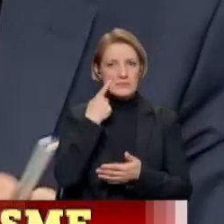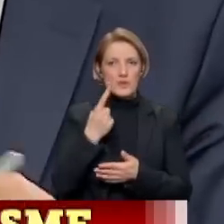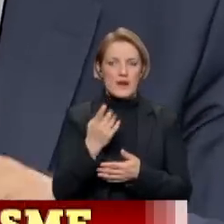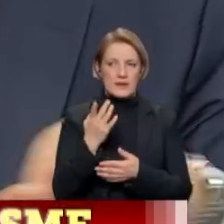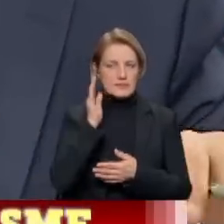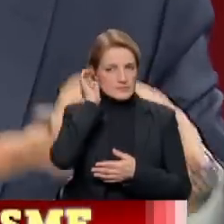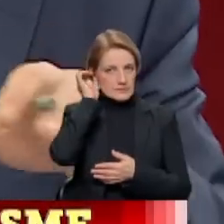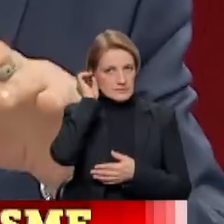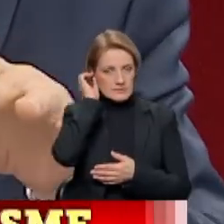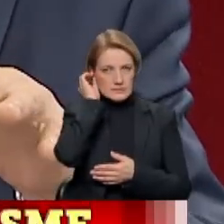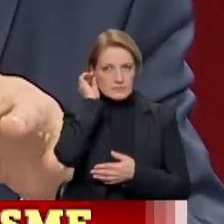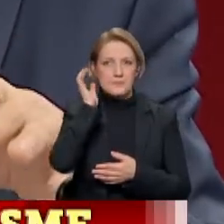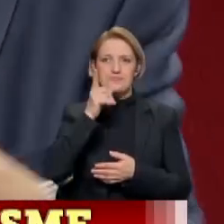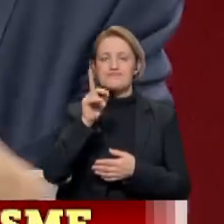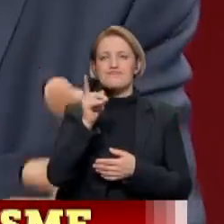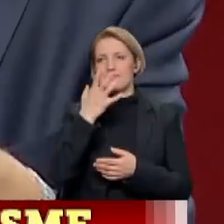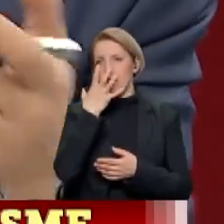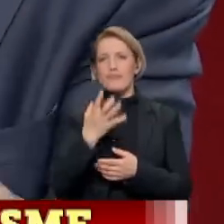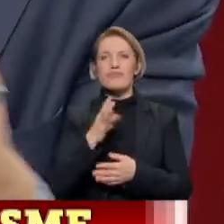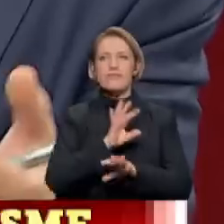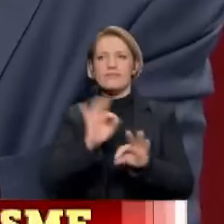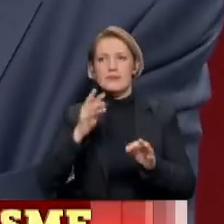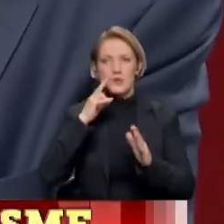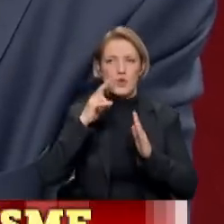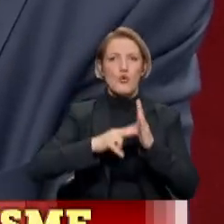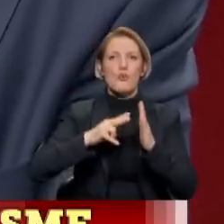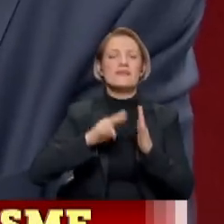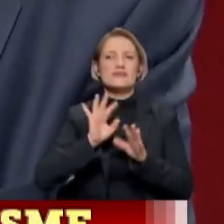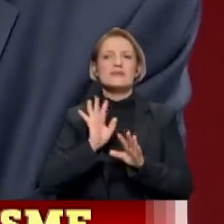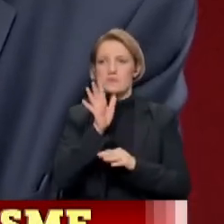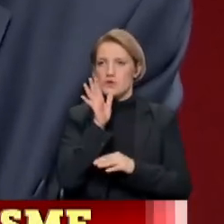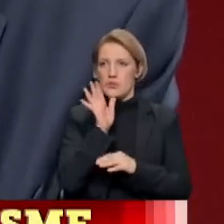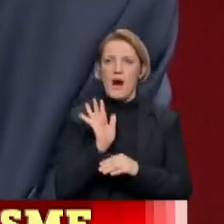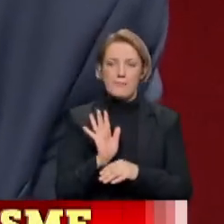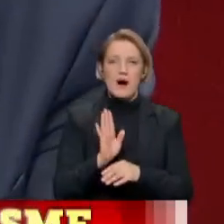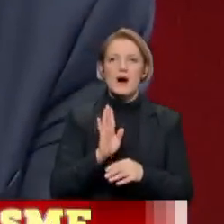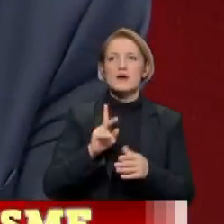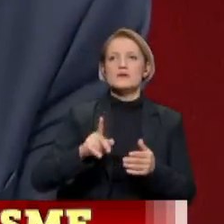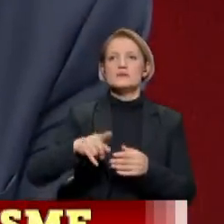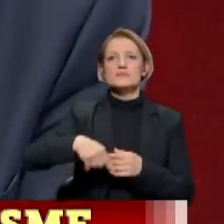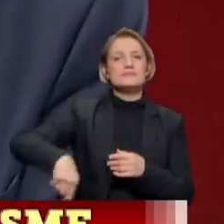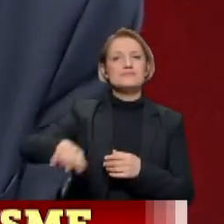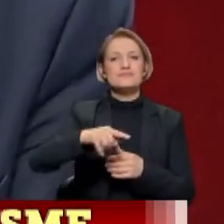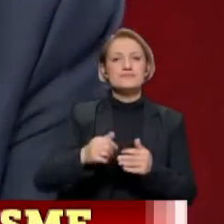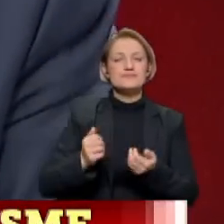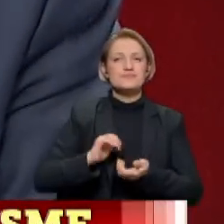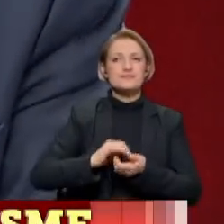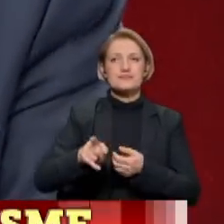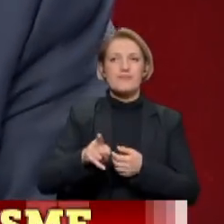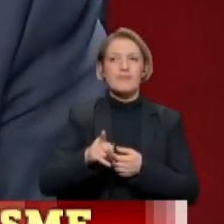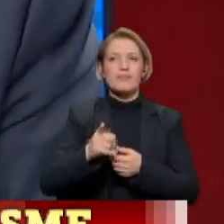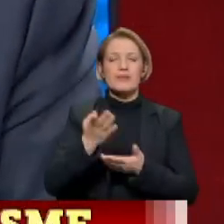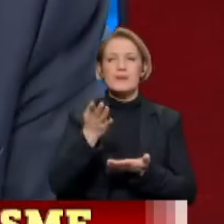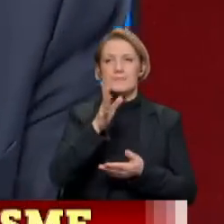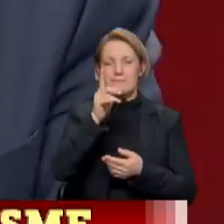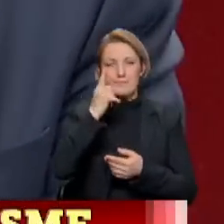da ilgisiz, yani okumadığını tabii biraz biliyoruz da, ama kurmayları çok